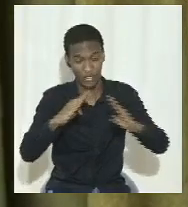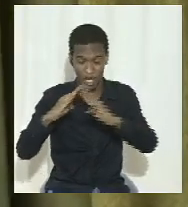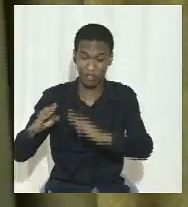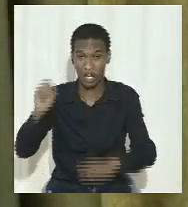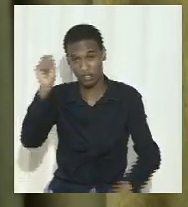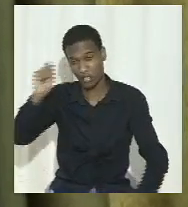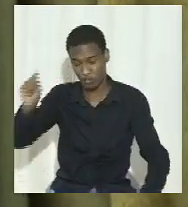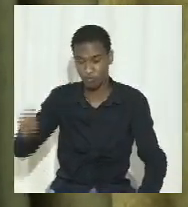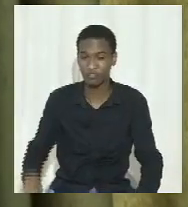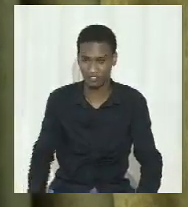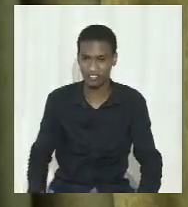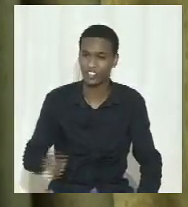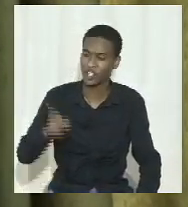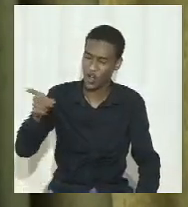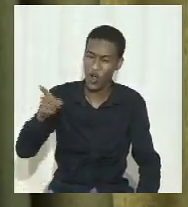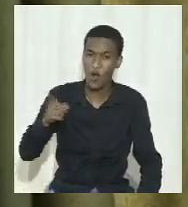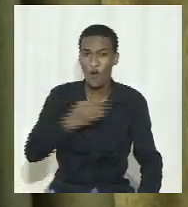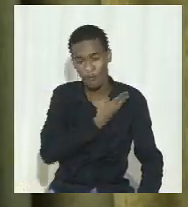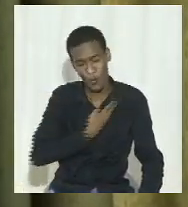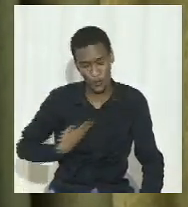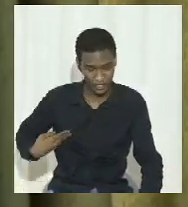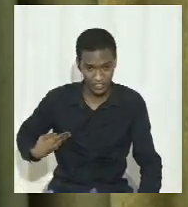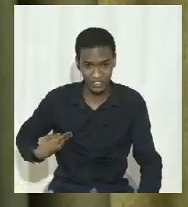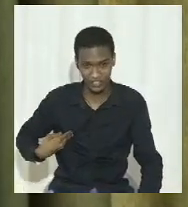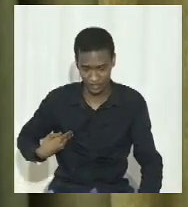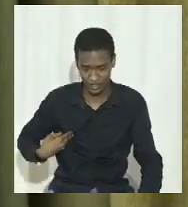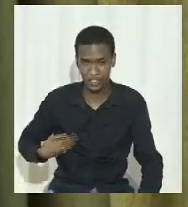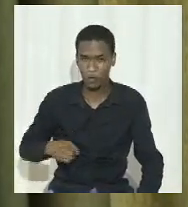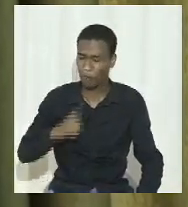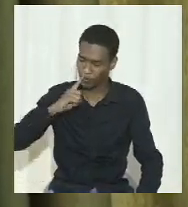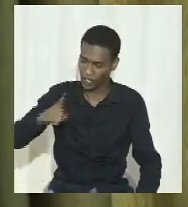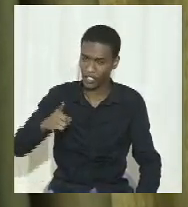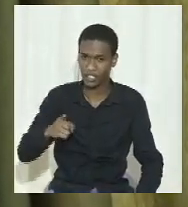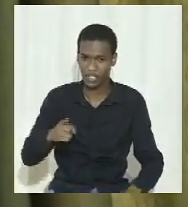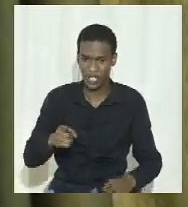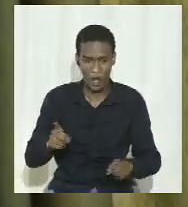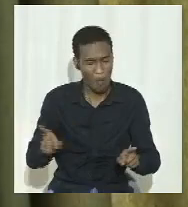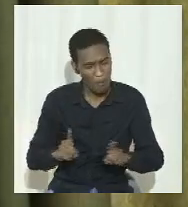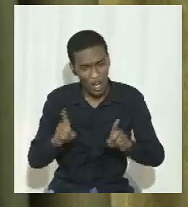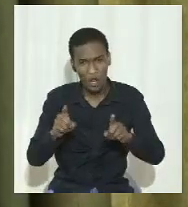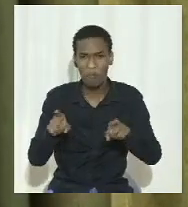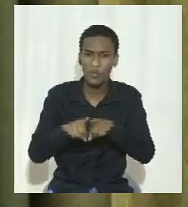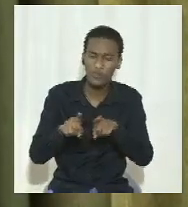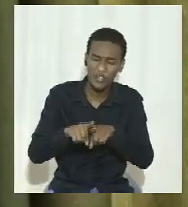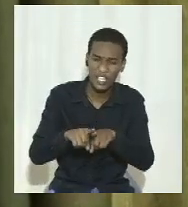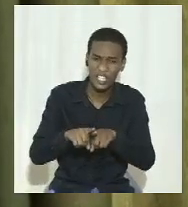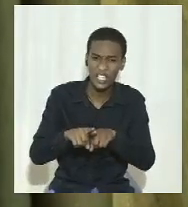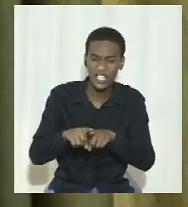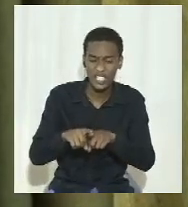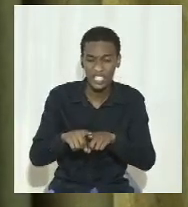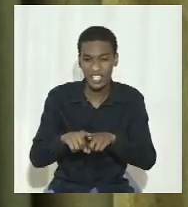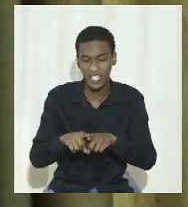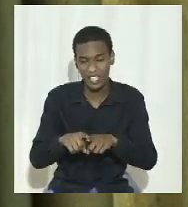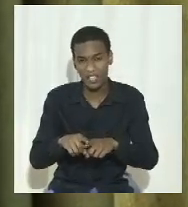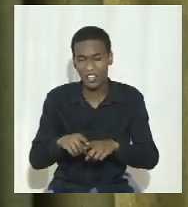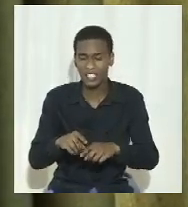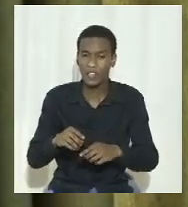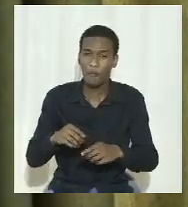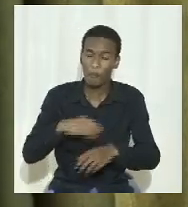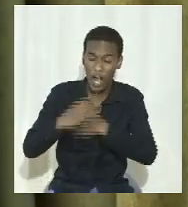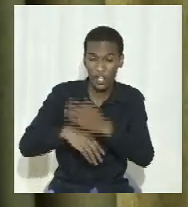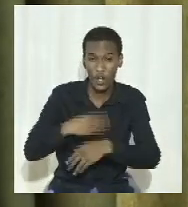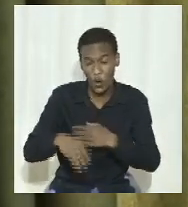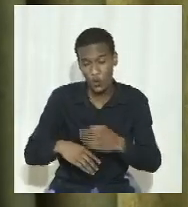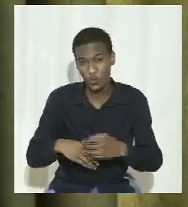polisy pirenena de tsotra, aza lalaovina fahasalamana, zany hoe aza lay mpanahy mihitsiny zany a